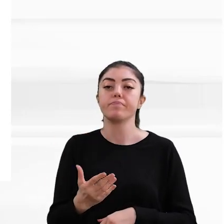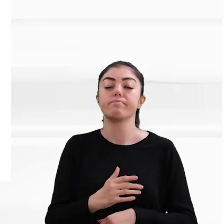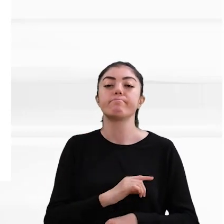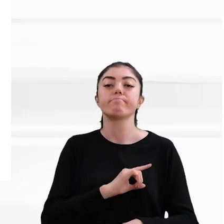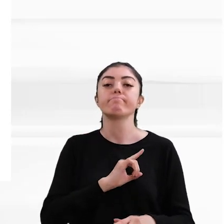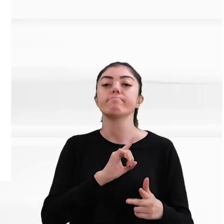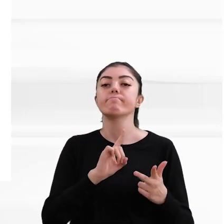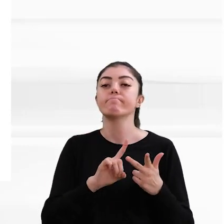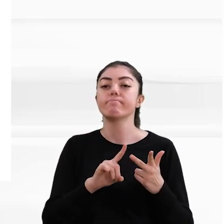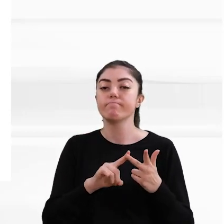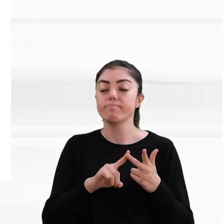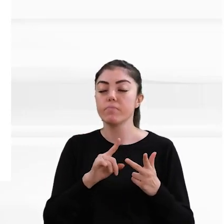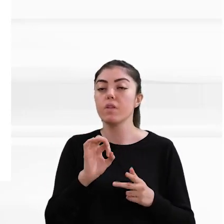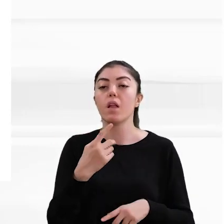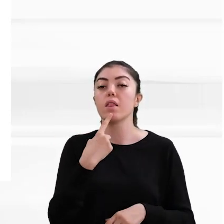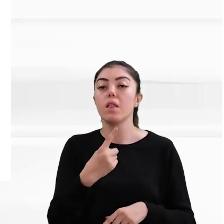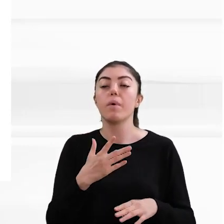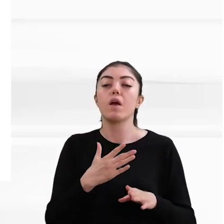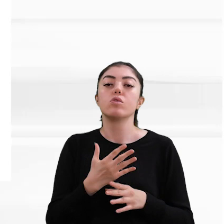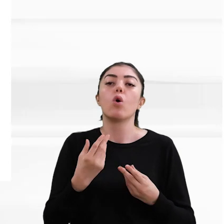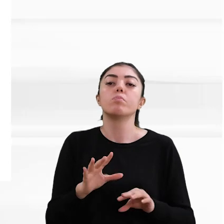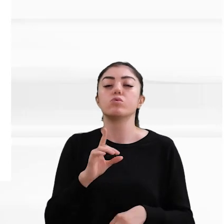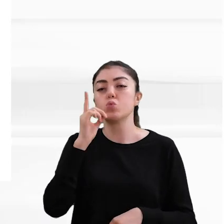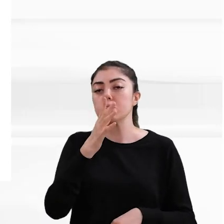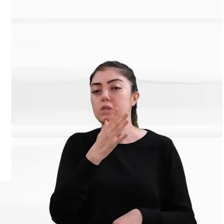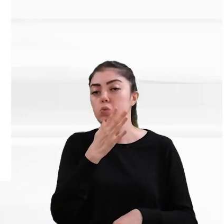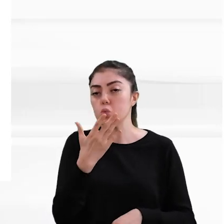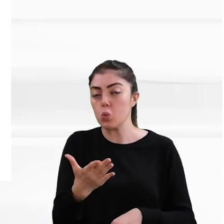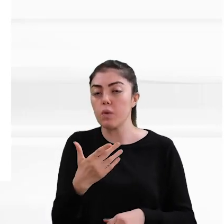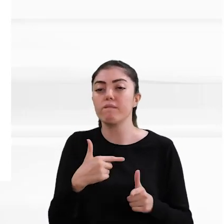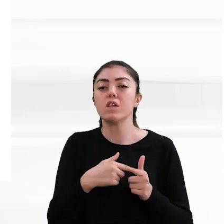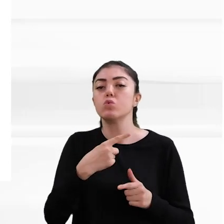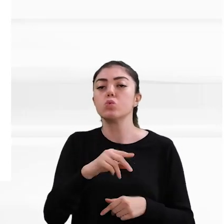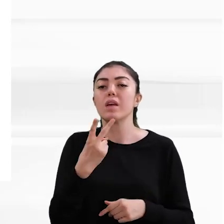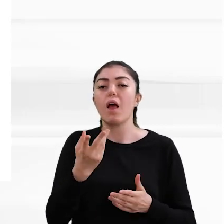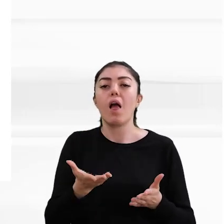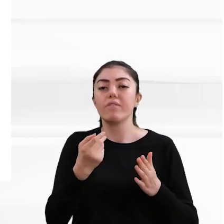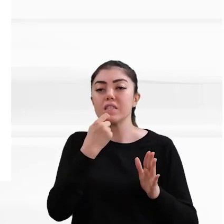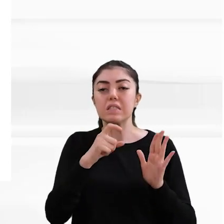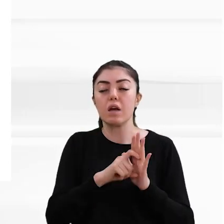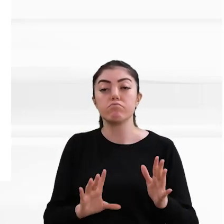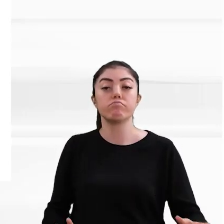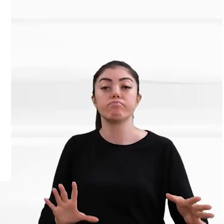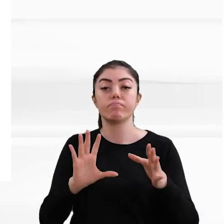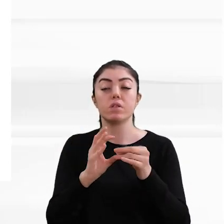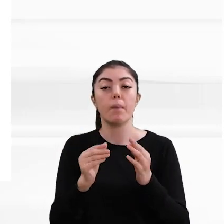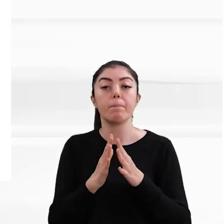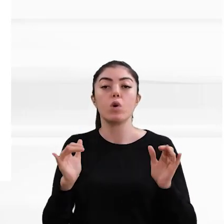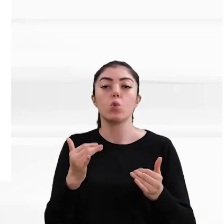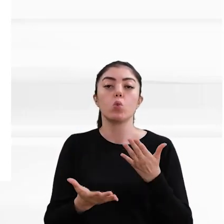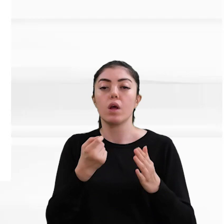doğrudur. Foton ışıması gerçekleşir. Füzyon olayı gerçekleşmez. Biliyorsunuz füzyon İki